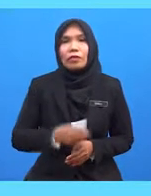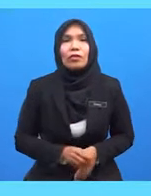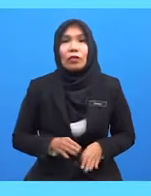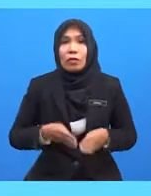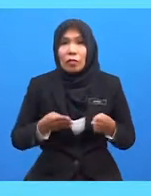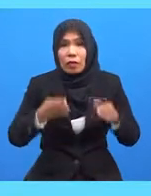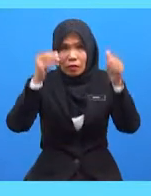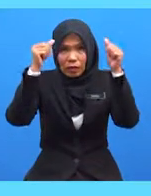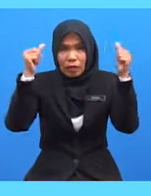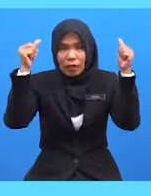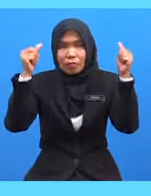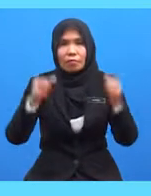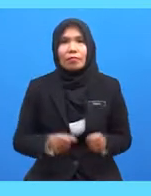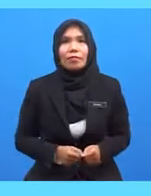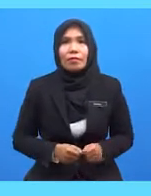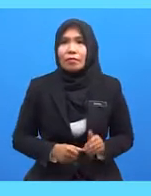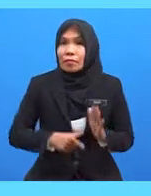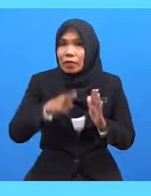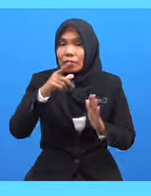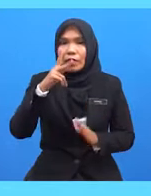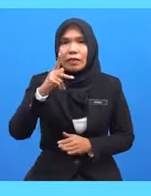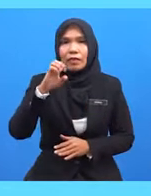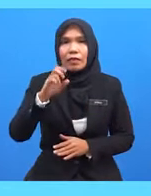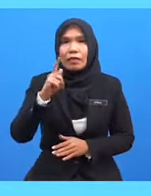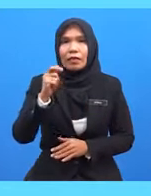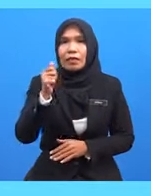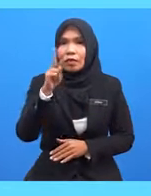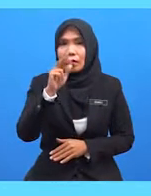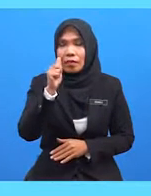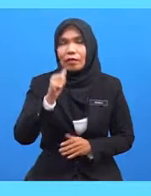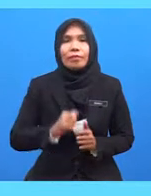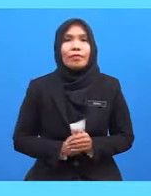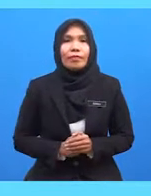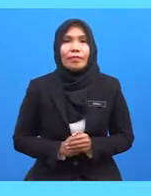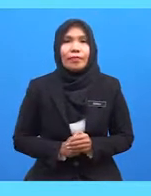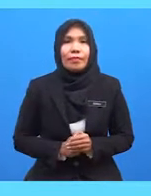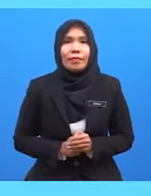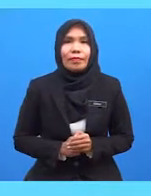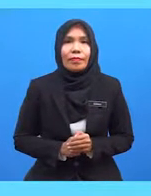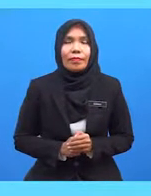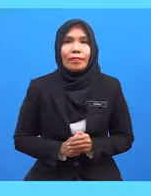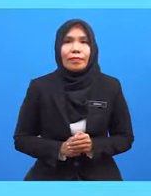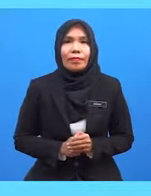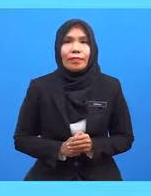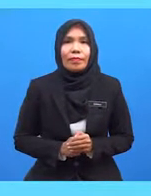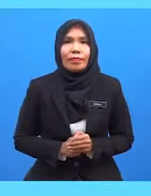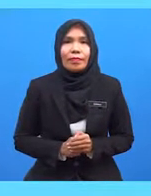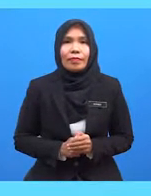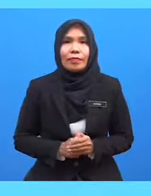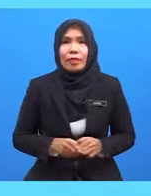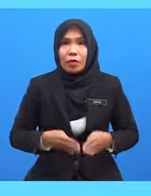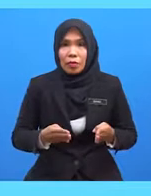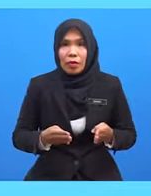apabila kesusastraan bertulis mula bertapak pada abad ke-15. Bahasa